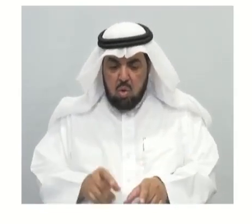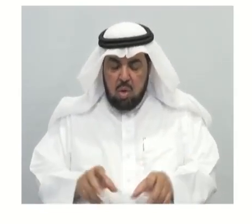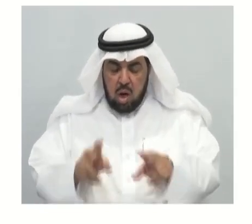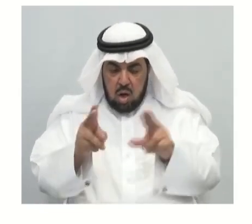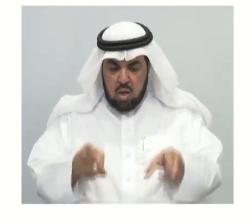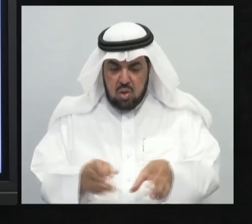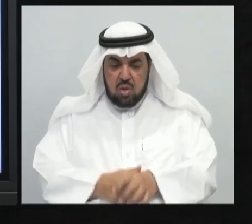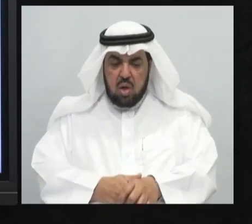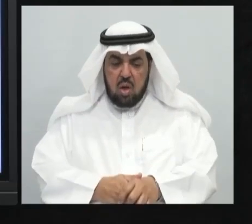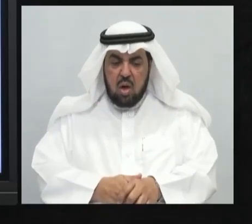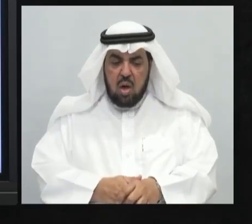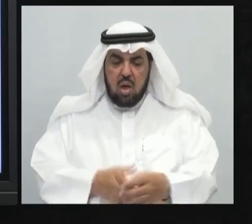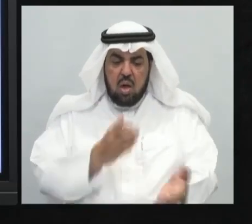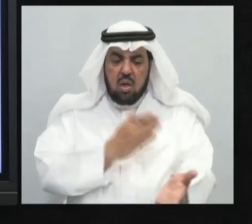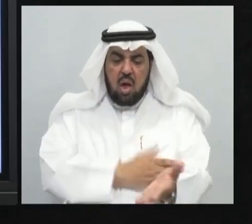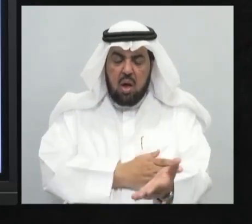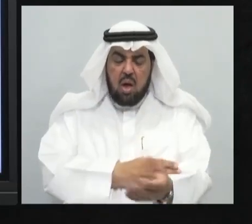الشكل تقرير